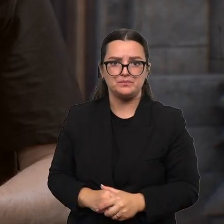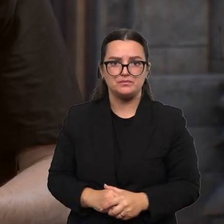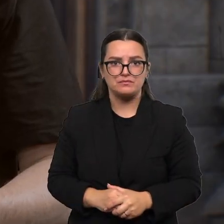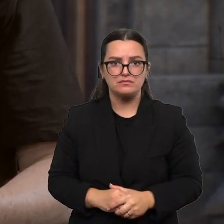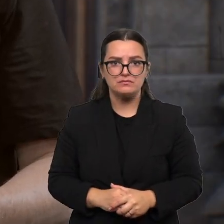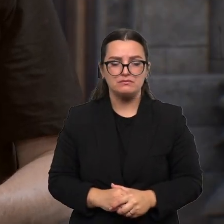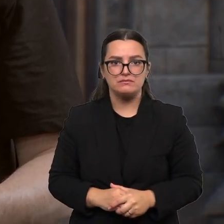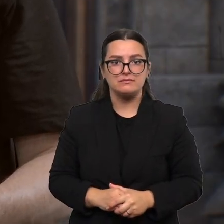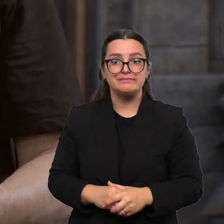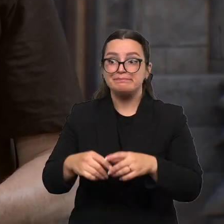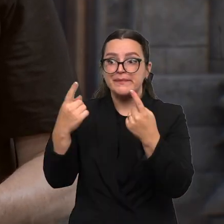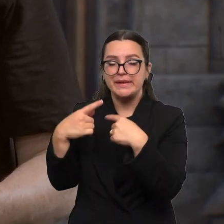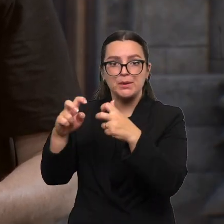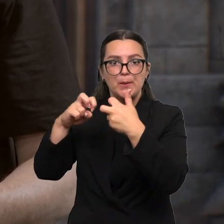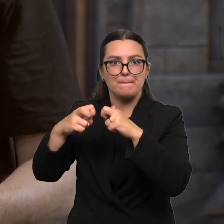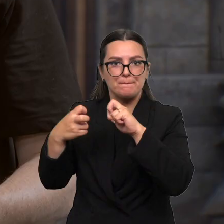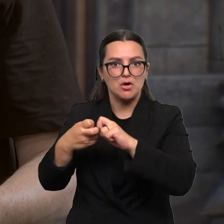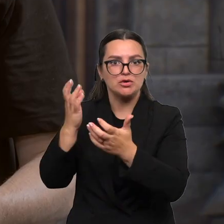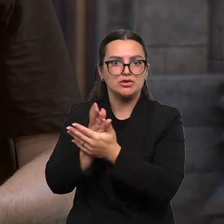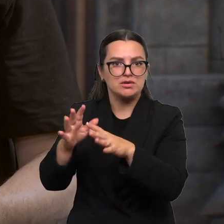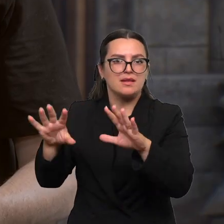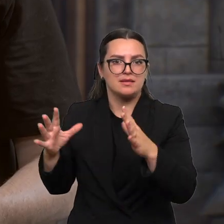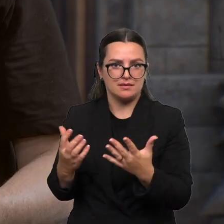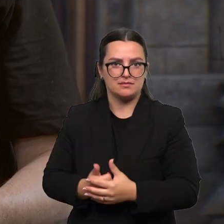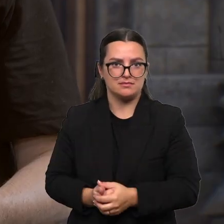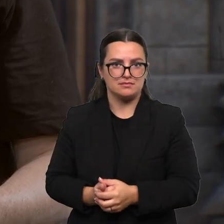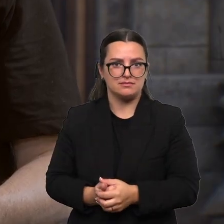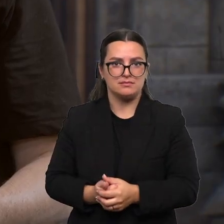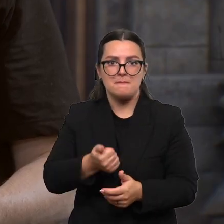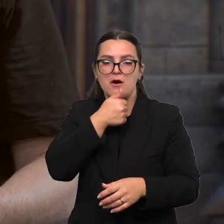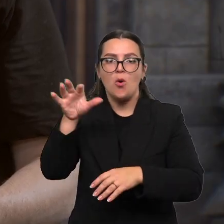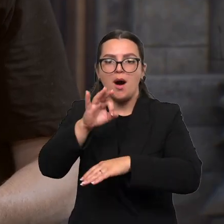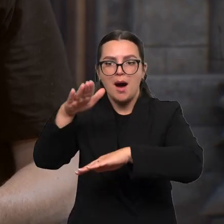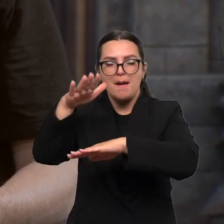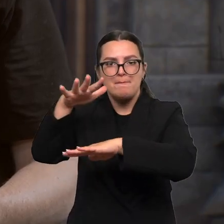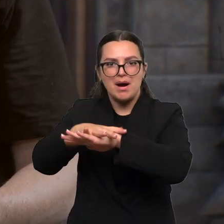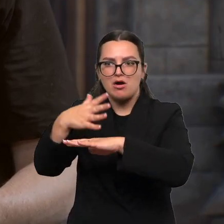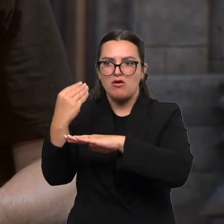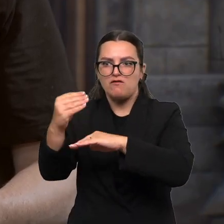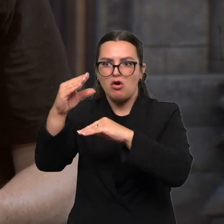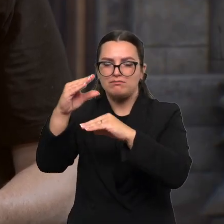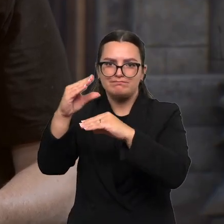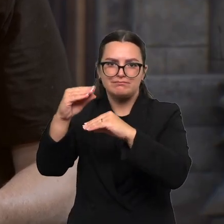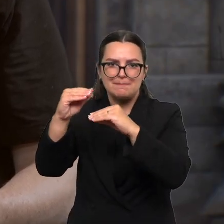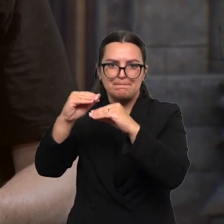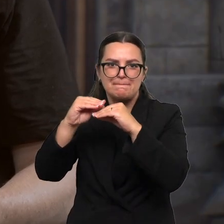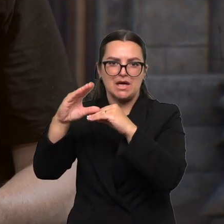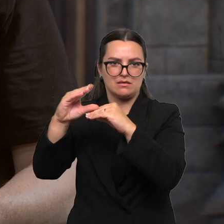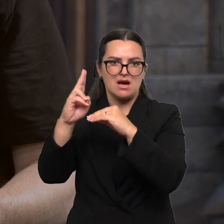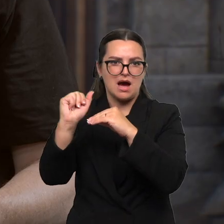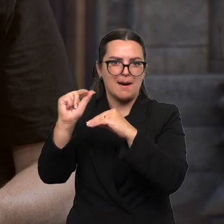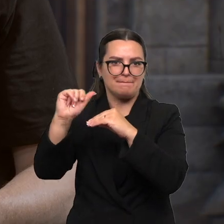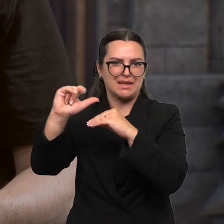vietose. Kita problema yra, kas būtų su bankų kapitalu,